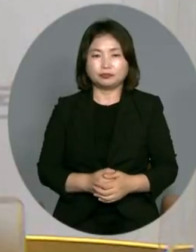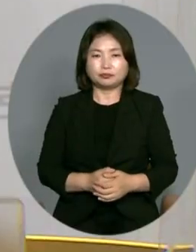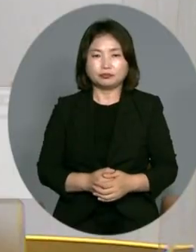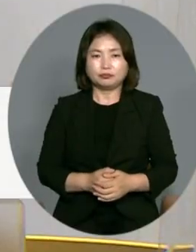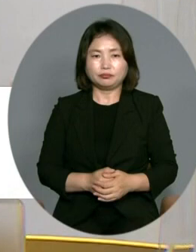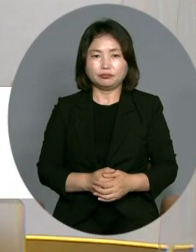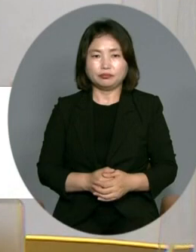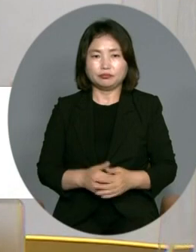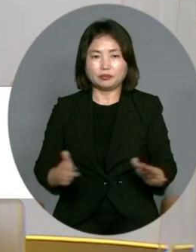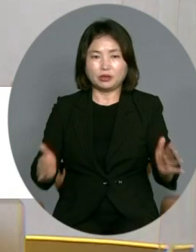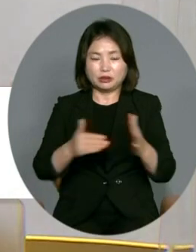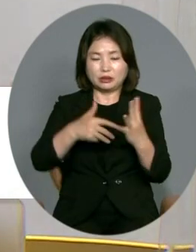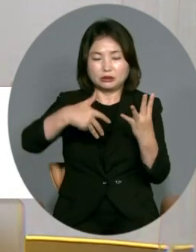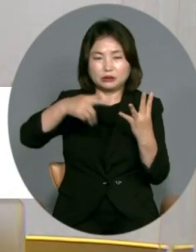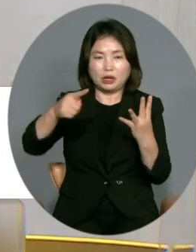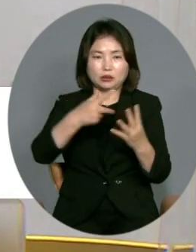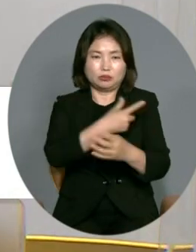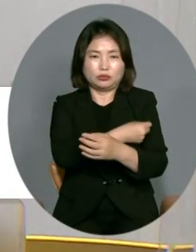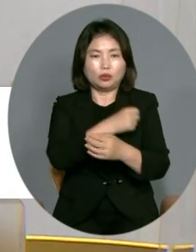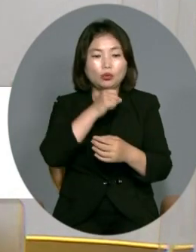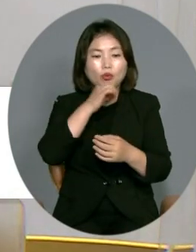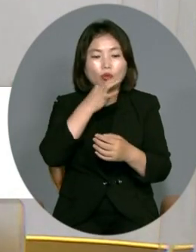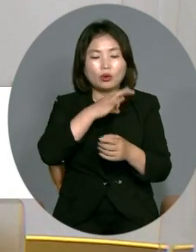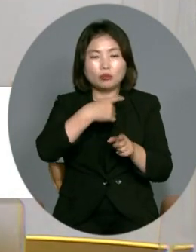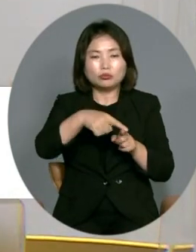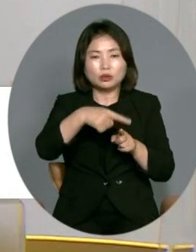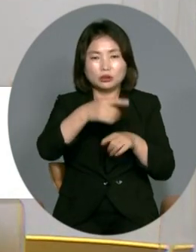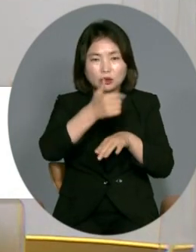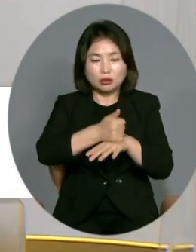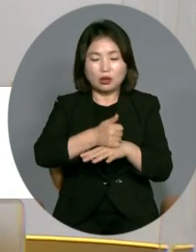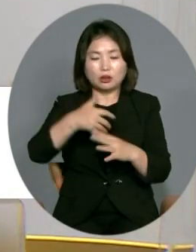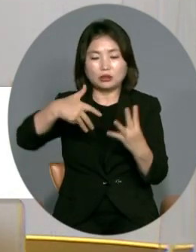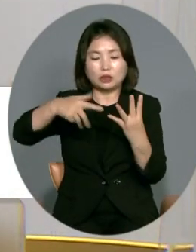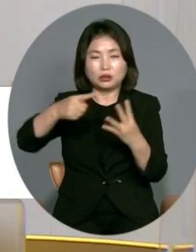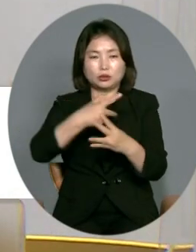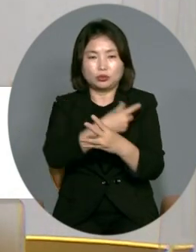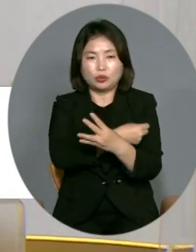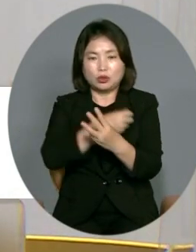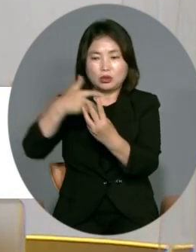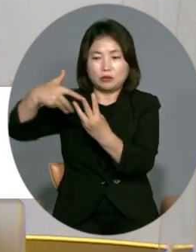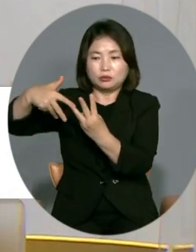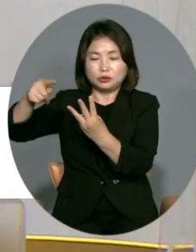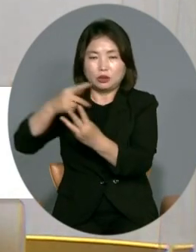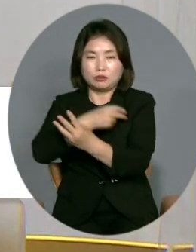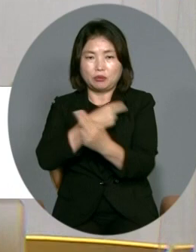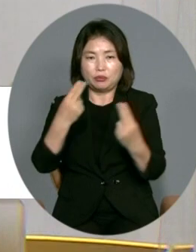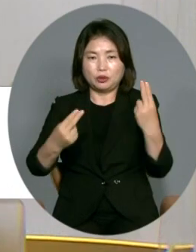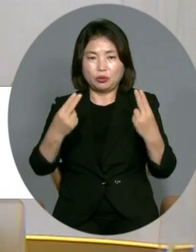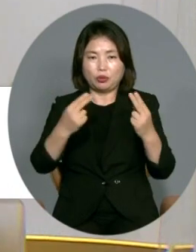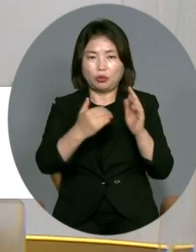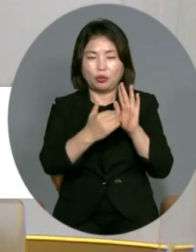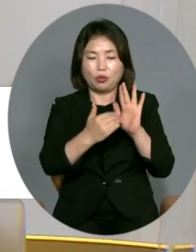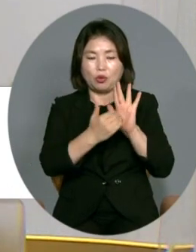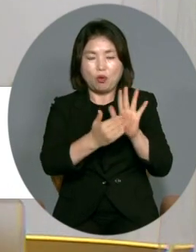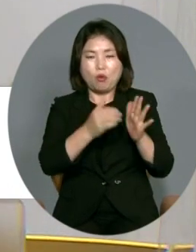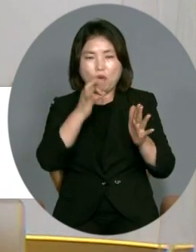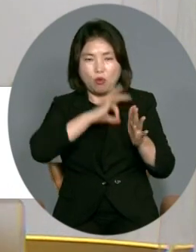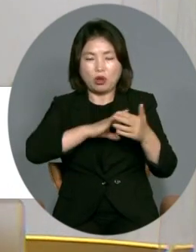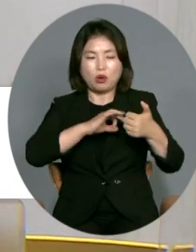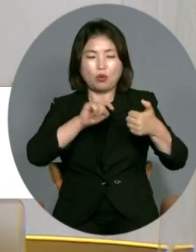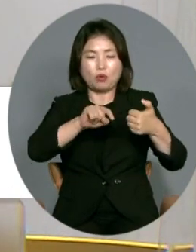그간 4차 접종 의 효과를 분석한 결과 4차 적 종 은 3차 접종 대비 중증 예방 효과가